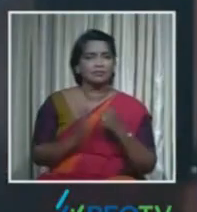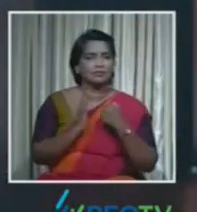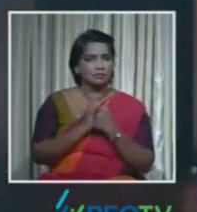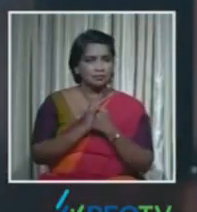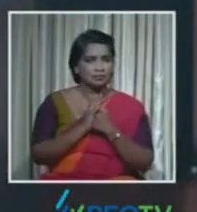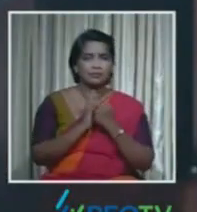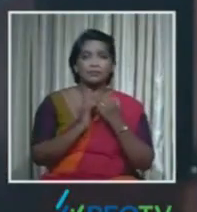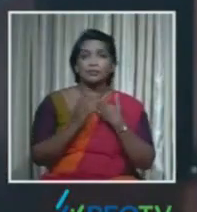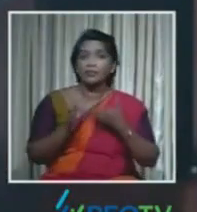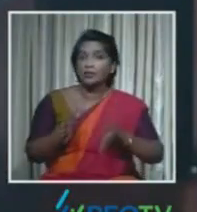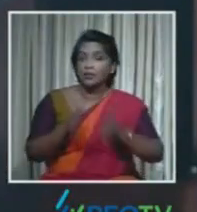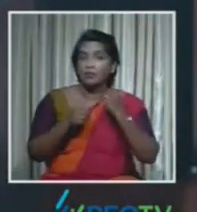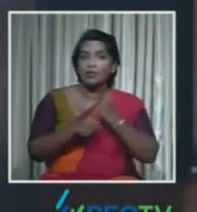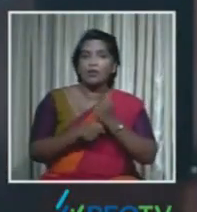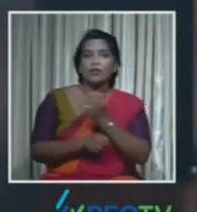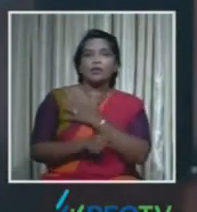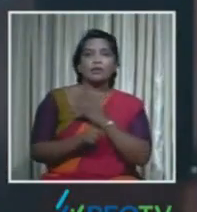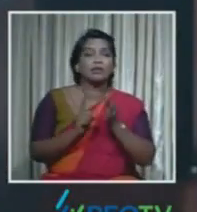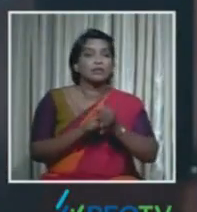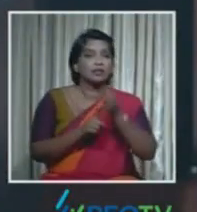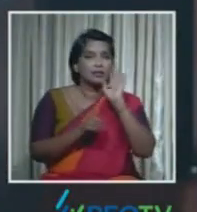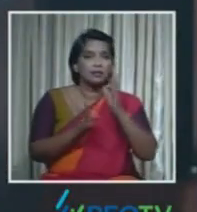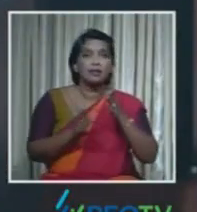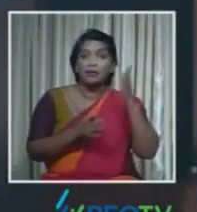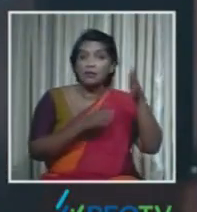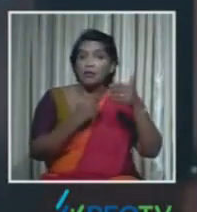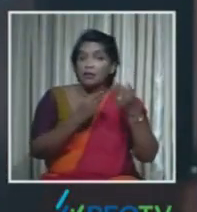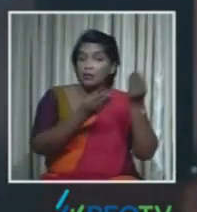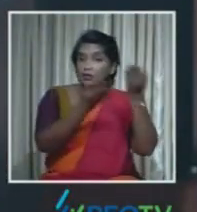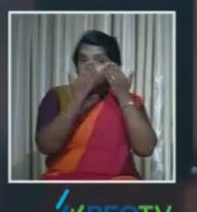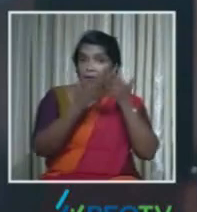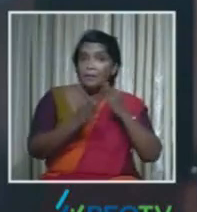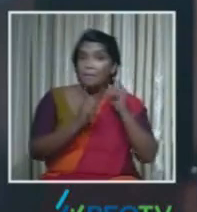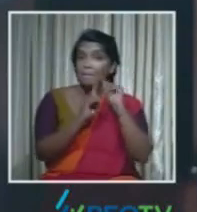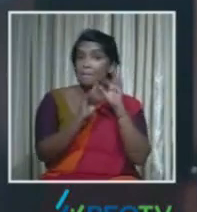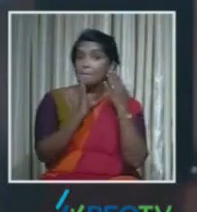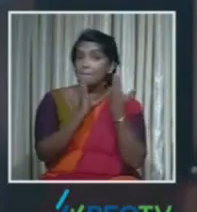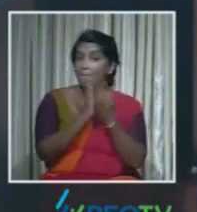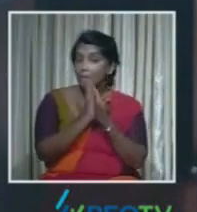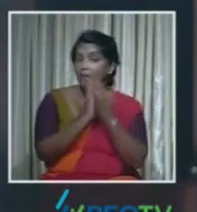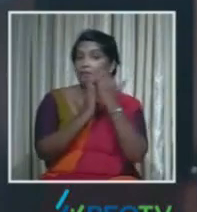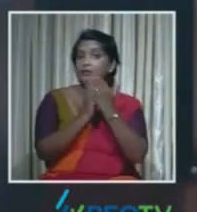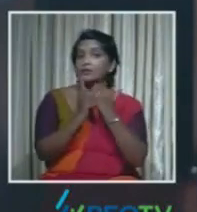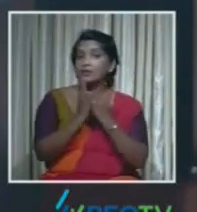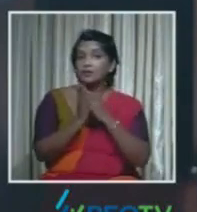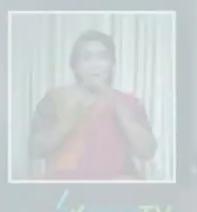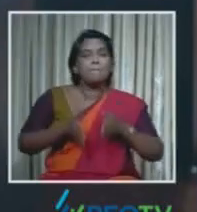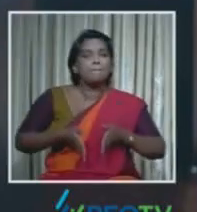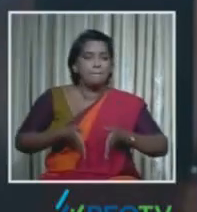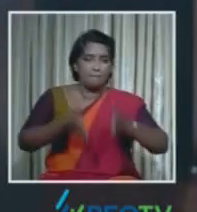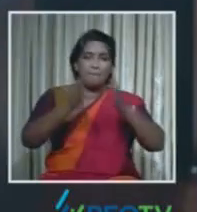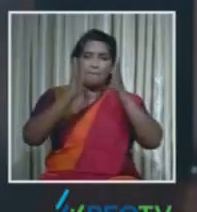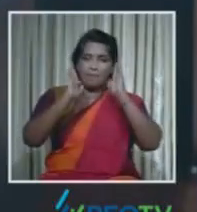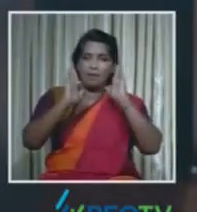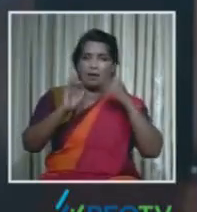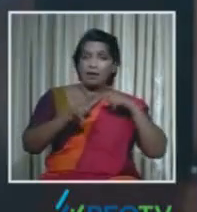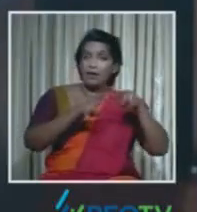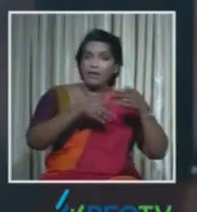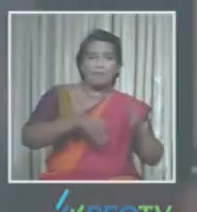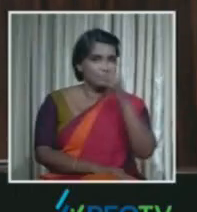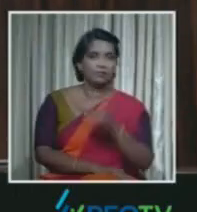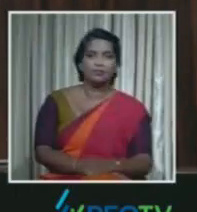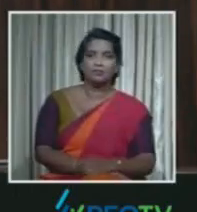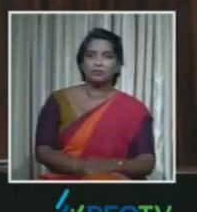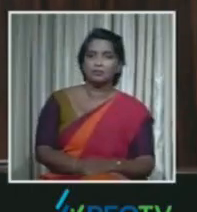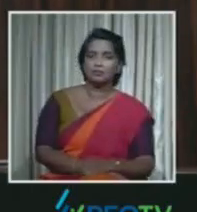අපි යන්නේ ගෝඨාභය රාජපක්ෂ ජනාධිපතිතුමා විසින් ඉදිරිපත් කරපු ප්‍රතිපත්ති ප්‍රකාශයේ පාර තුල මිසක් අපි වෙන කාගේවත් පාරවල් වල